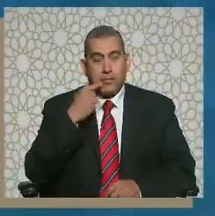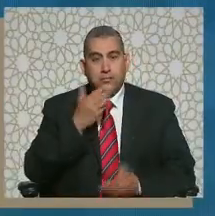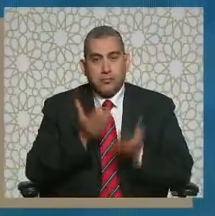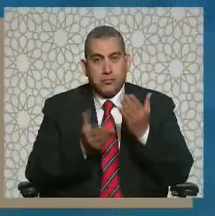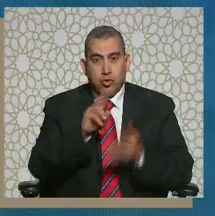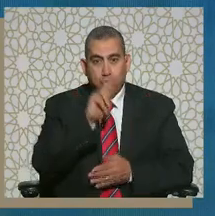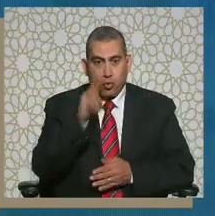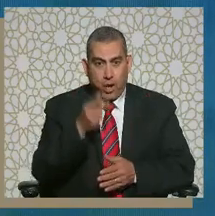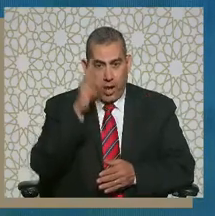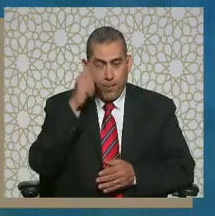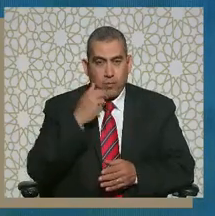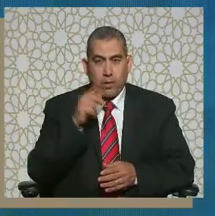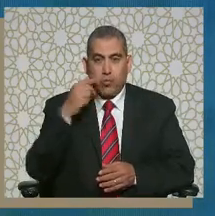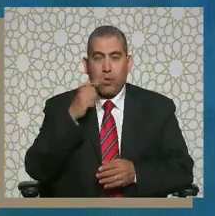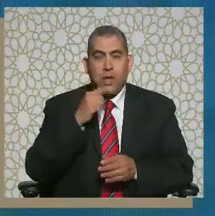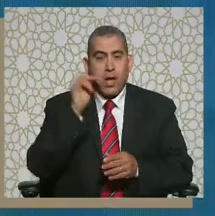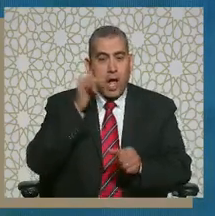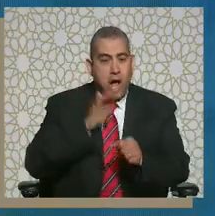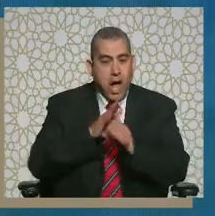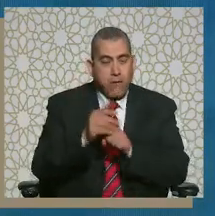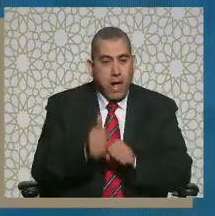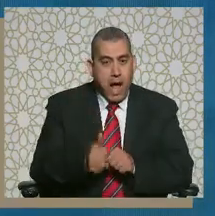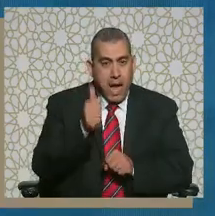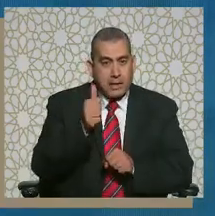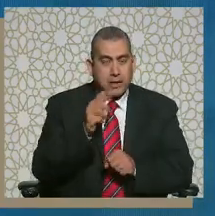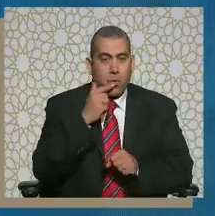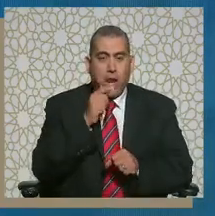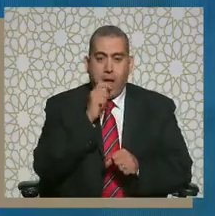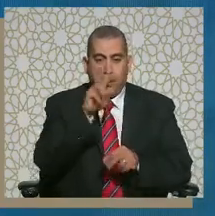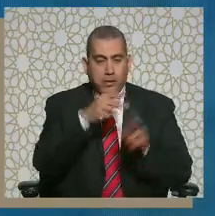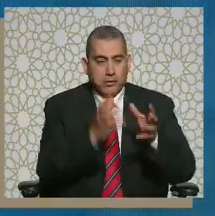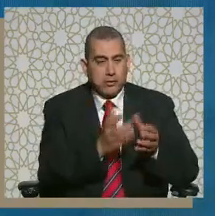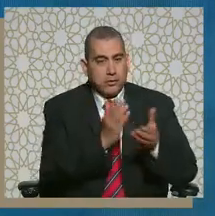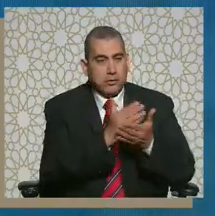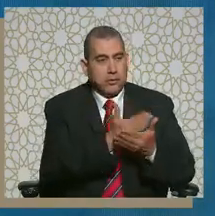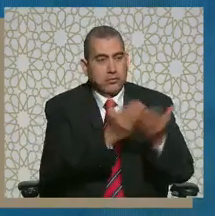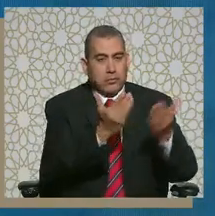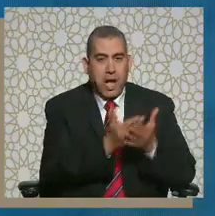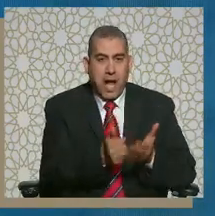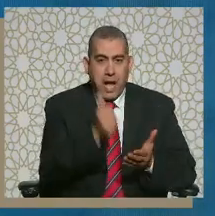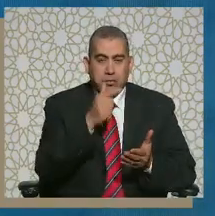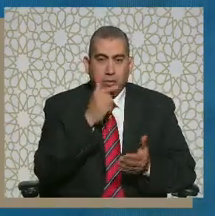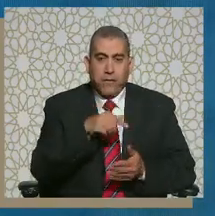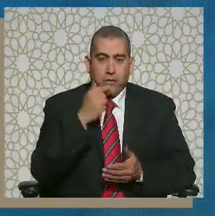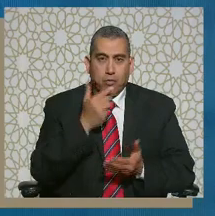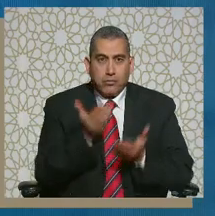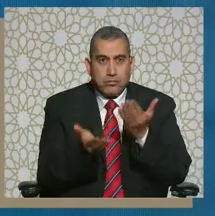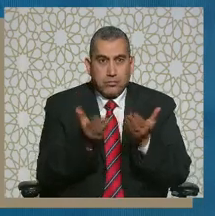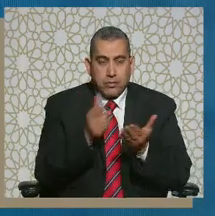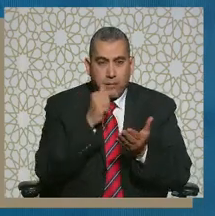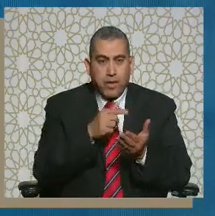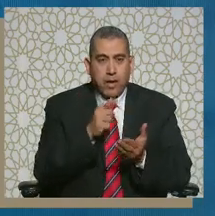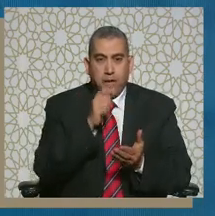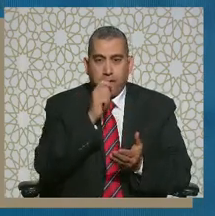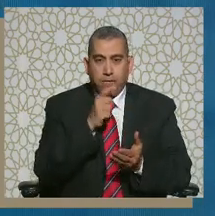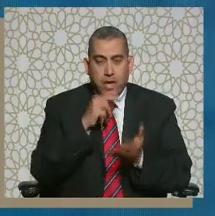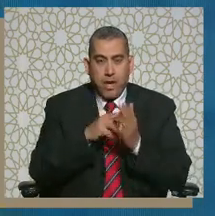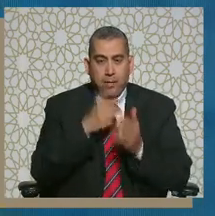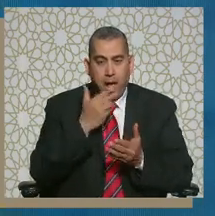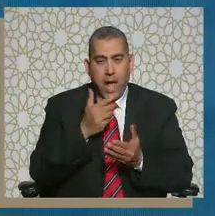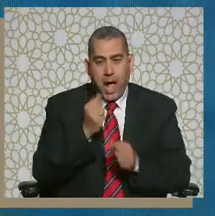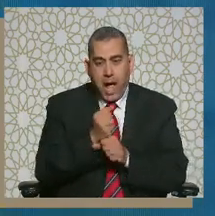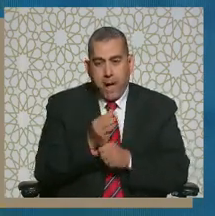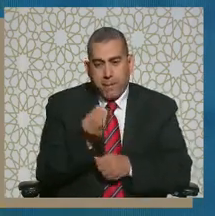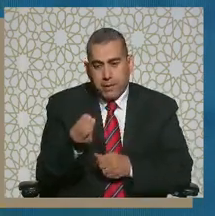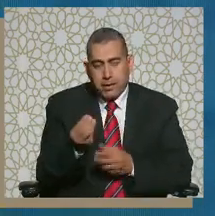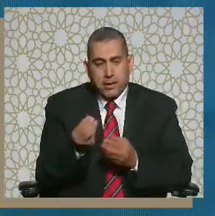دوت والجواب على السؤال ده زي زكاه الفطر لان بعض الناس بيقولوا احنا عايزين نعمل في ده زي ما